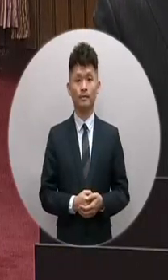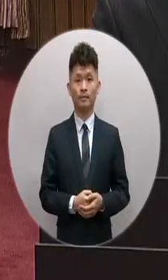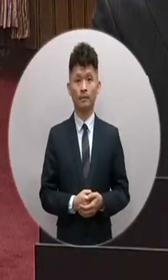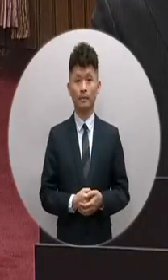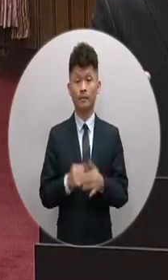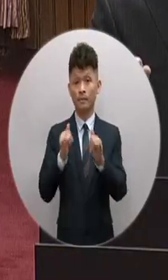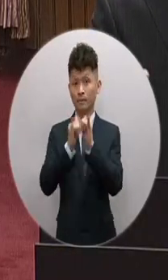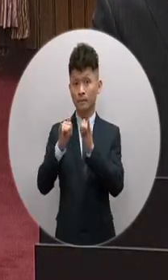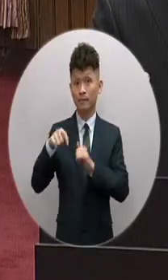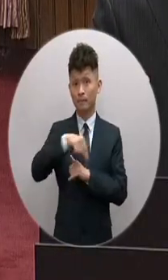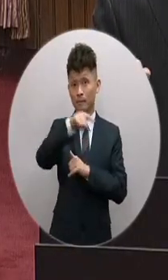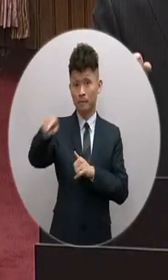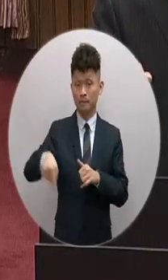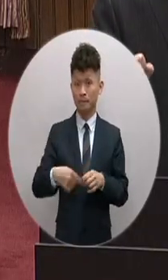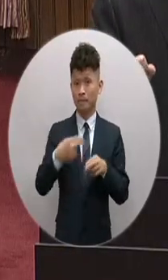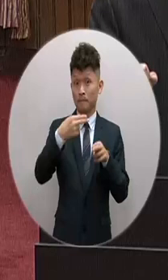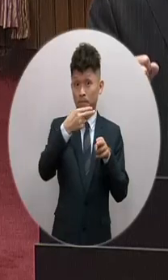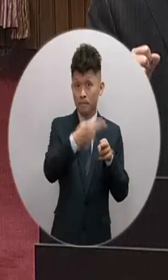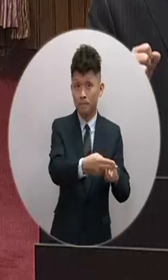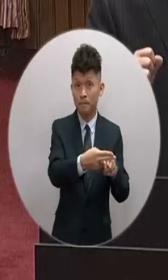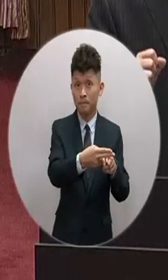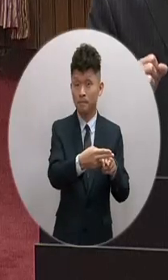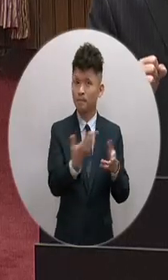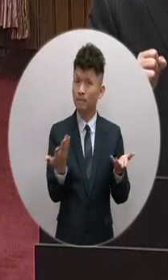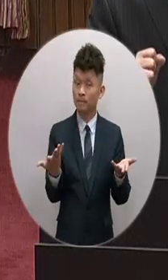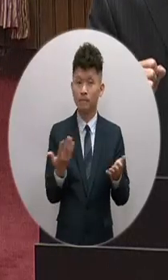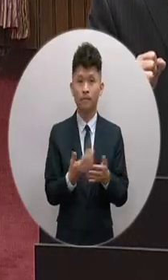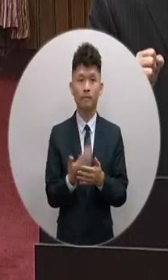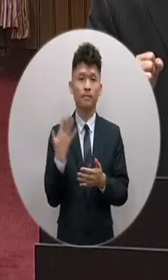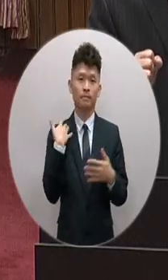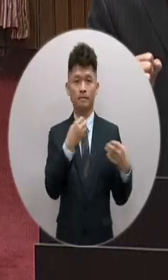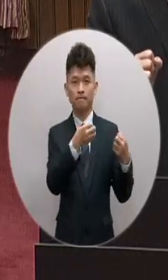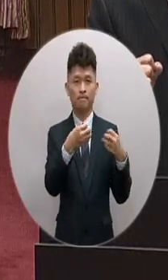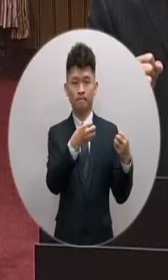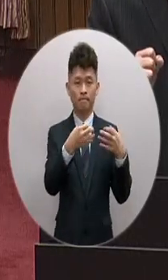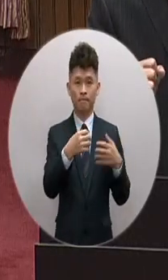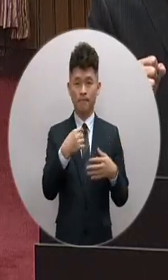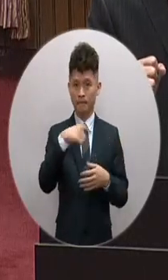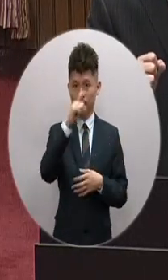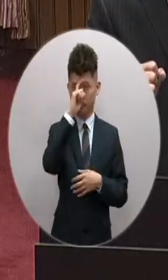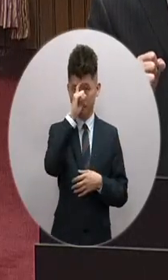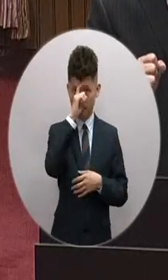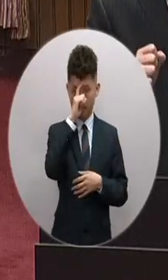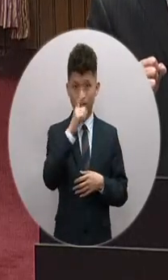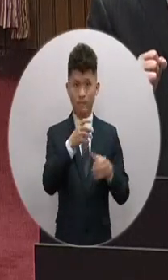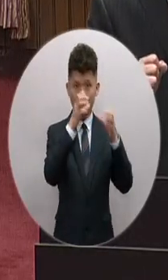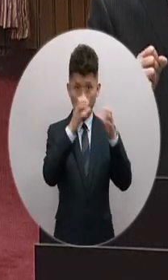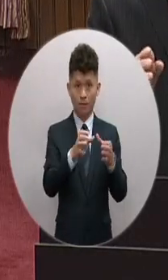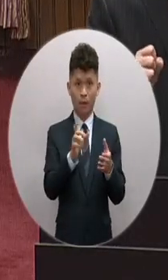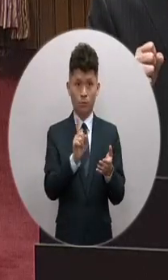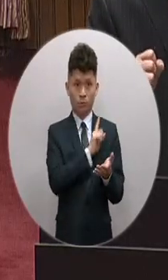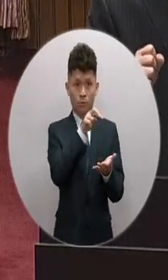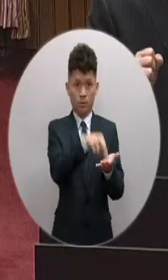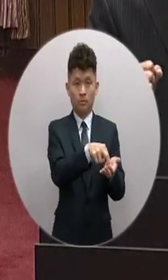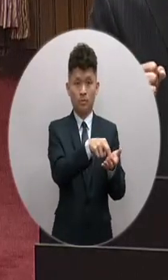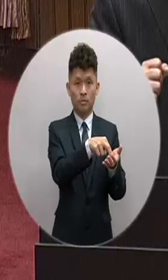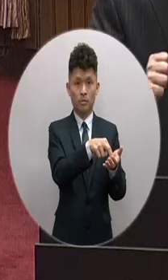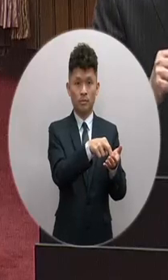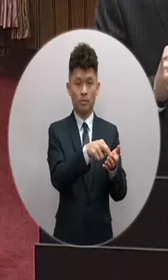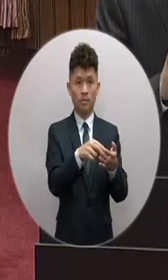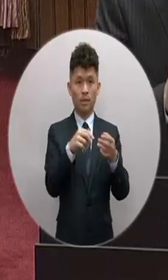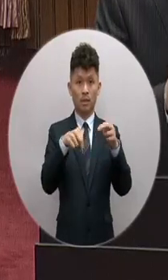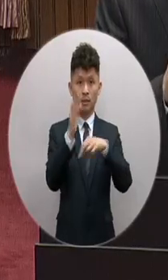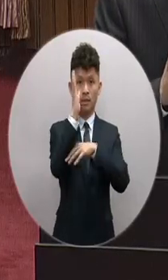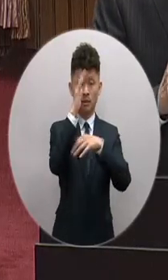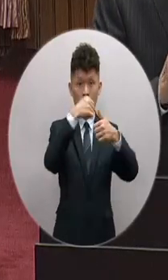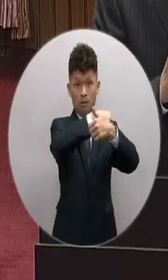民众的信心上面？当然，以往我们在讨论，好，希望能够成立一些相关的独立的单位，希望能够独立在行政